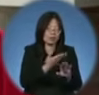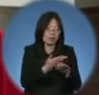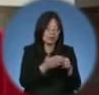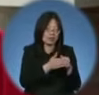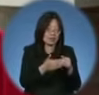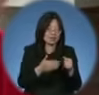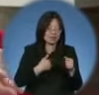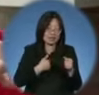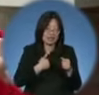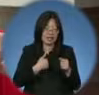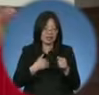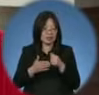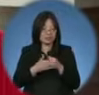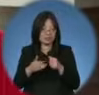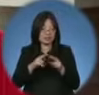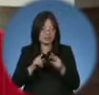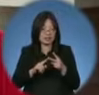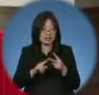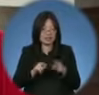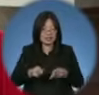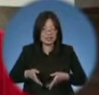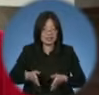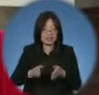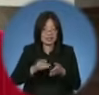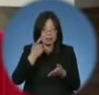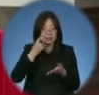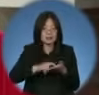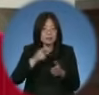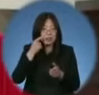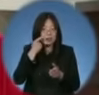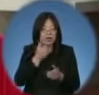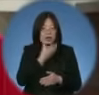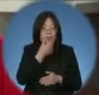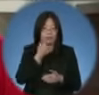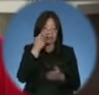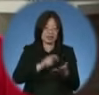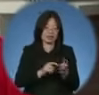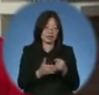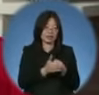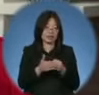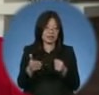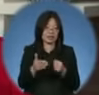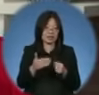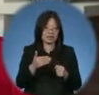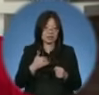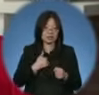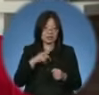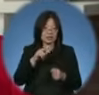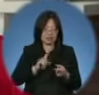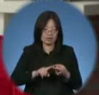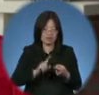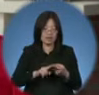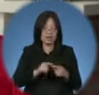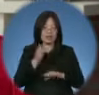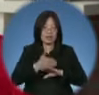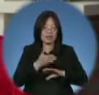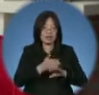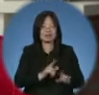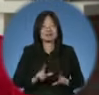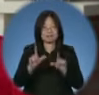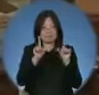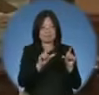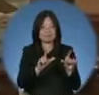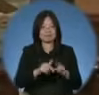이 길에서 내가 그 길에서는 발견하지 못했던 행복을 발견을 했으니까 저는 그냥 여기서 감사하면서 또